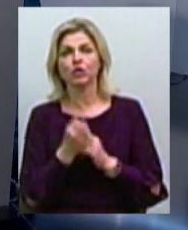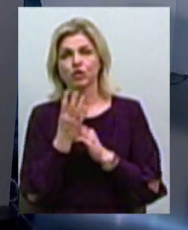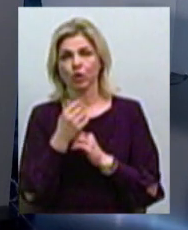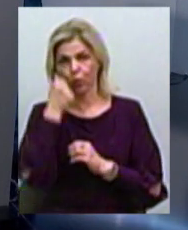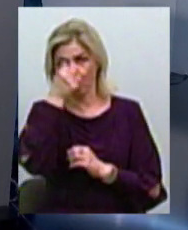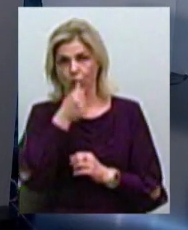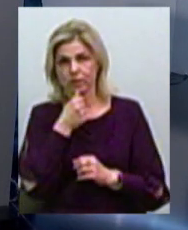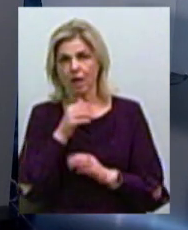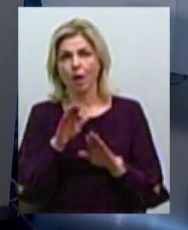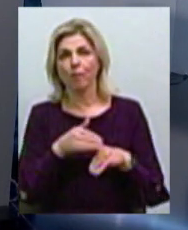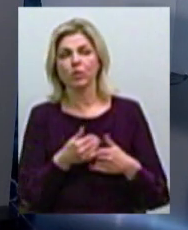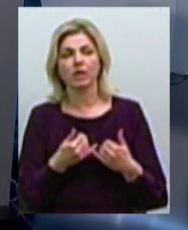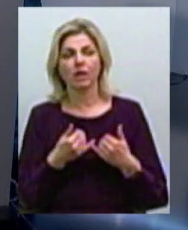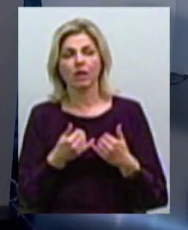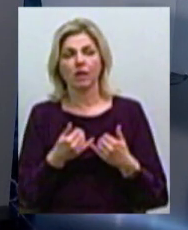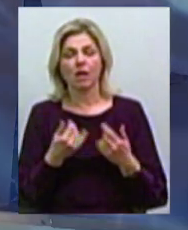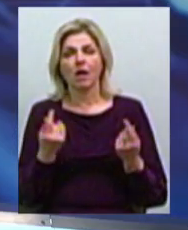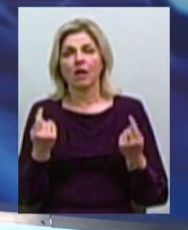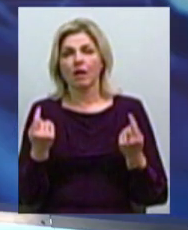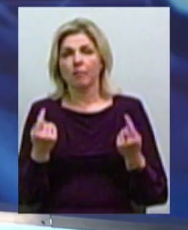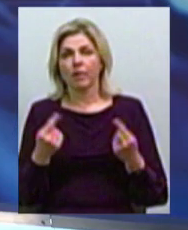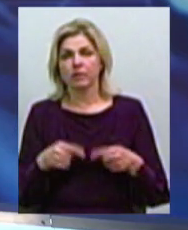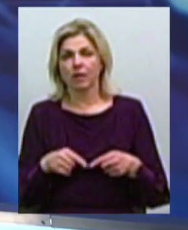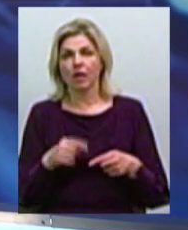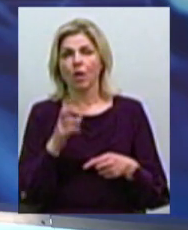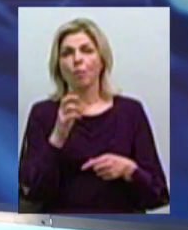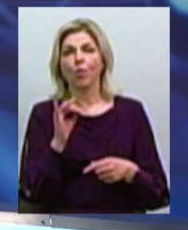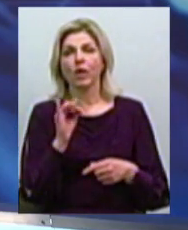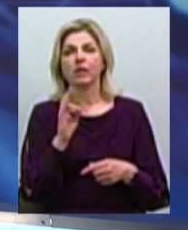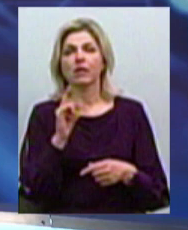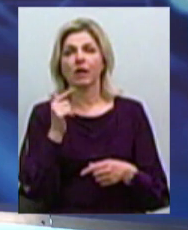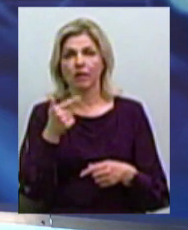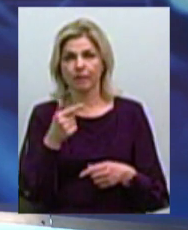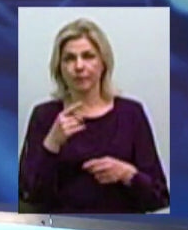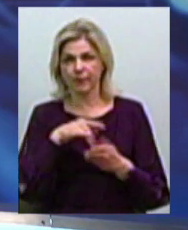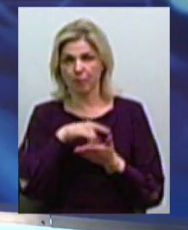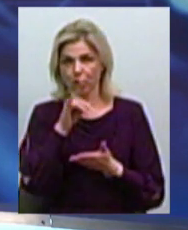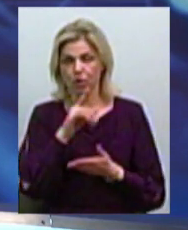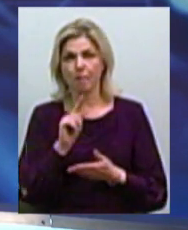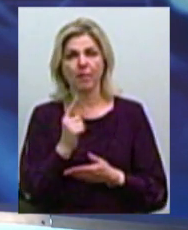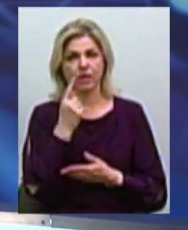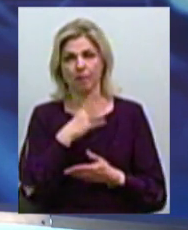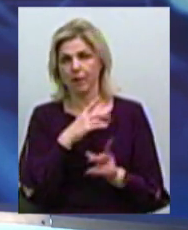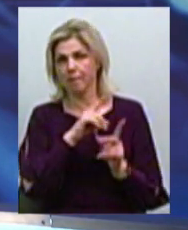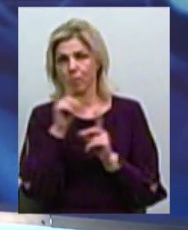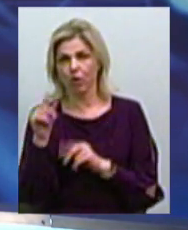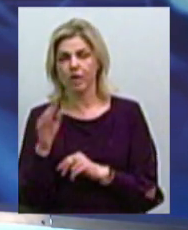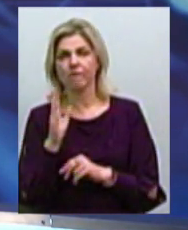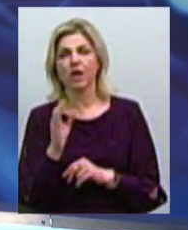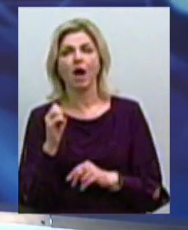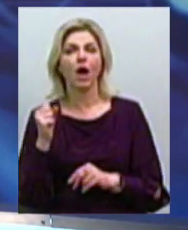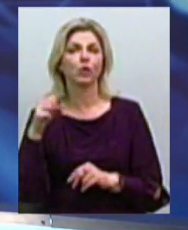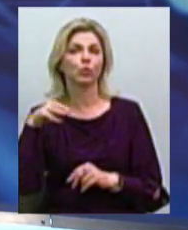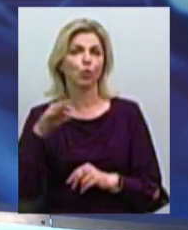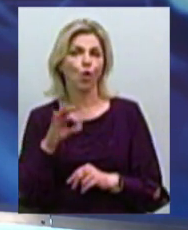році, після падіння малайзійського Боїнгу, він вперше поїхав в зону проведення антитерористичної